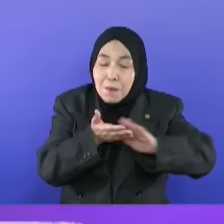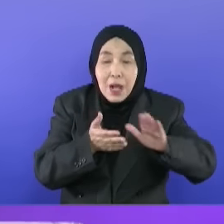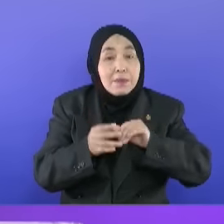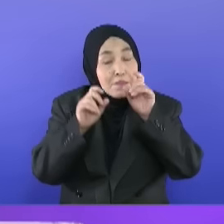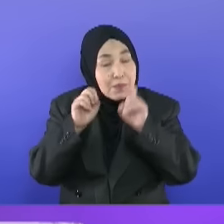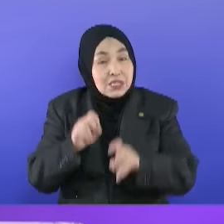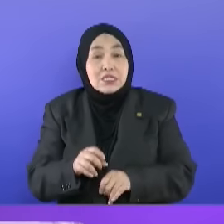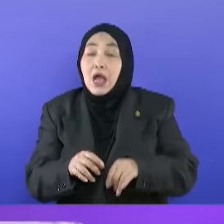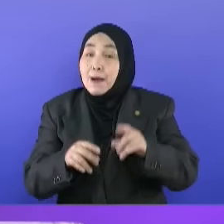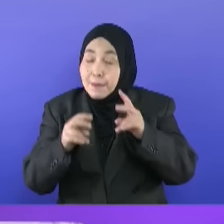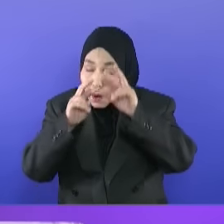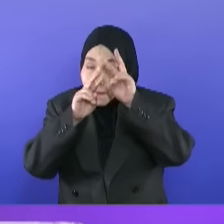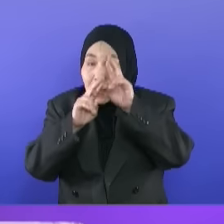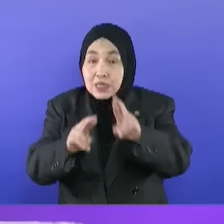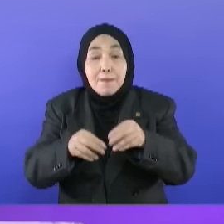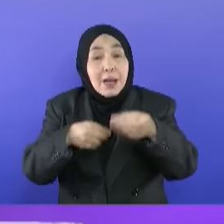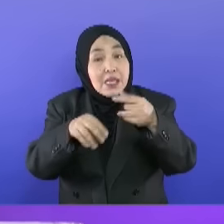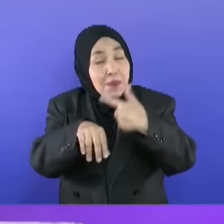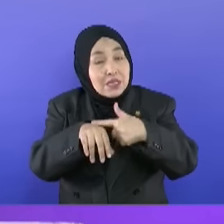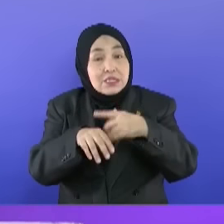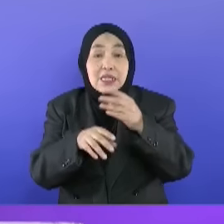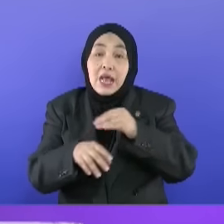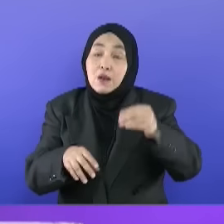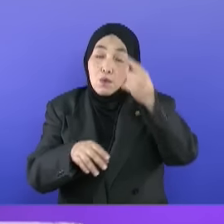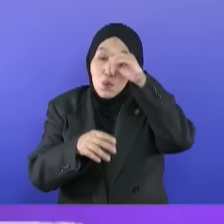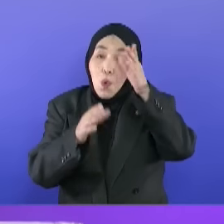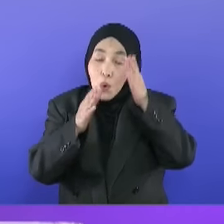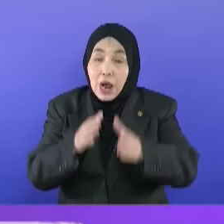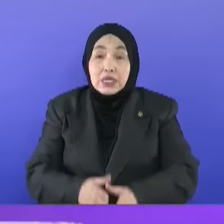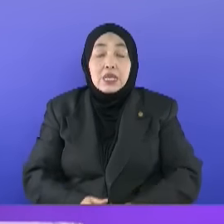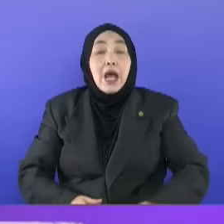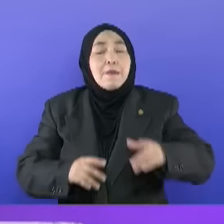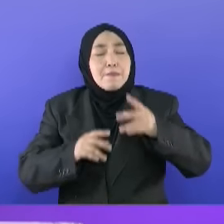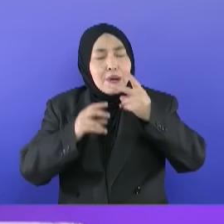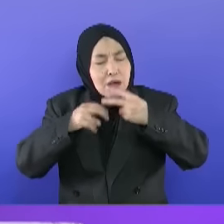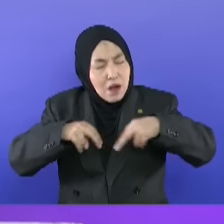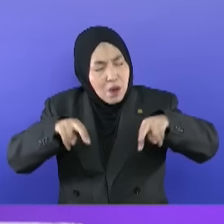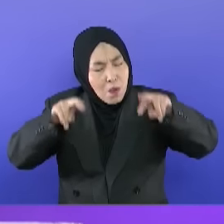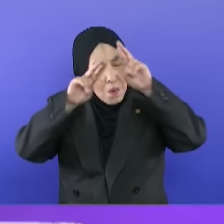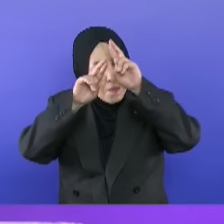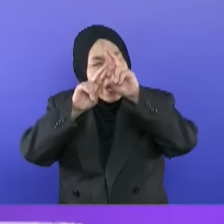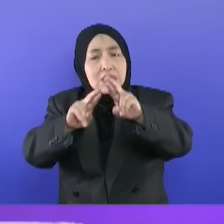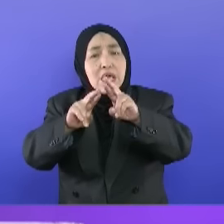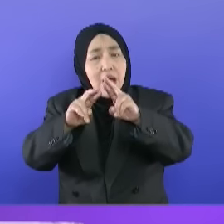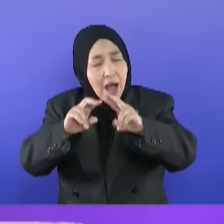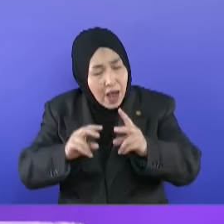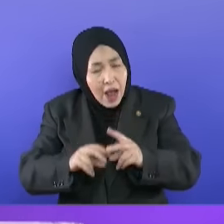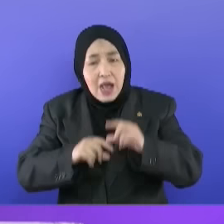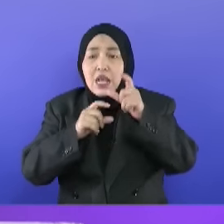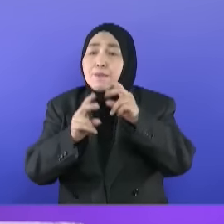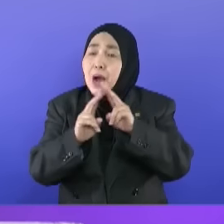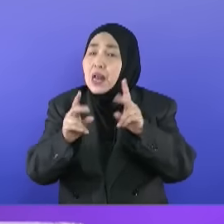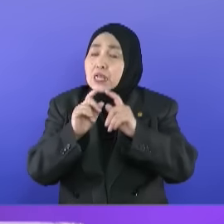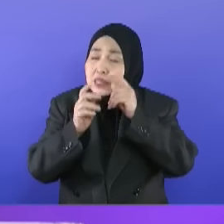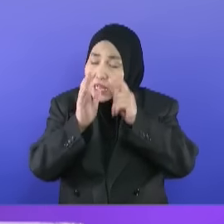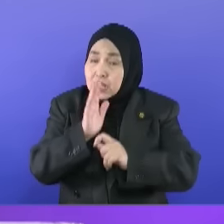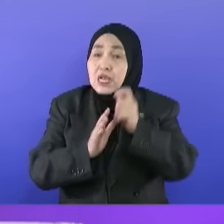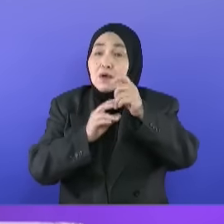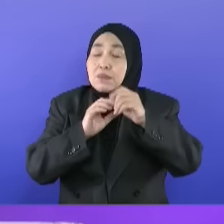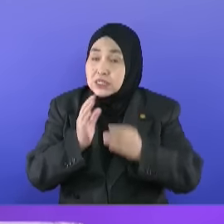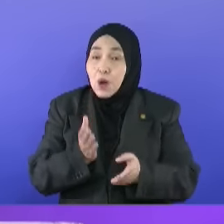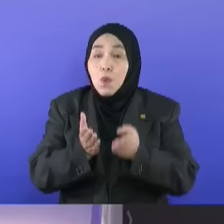perlu hargai bagi masa. Dan bagi orang yang menghargai hadiah paling tinggi al-huda yang Allah nyatakan pada ayat 120 dia bagi masa.